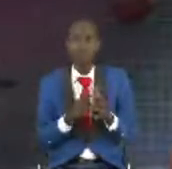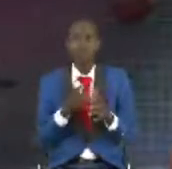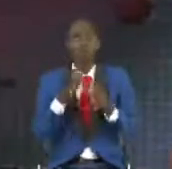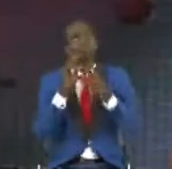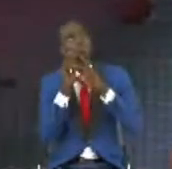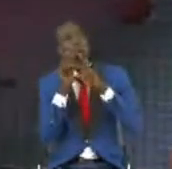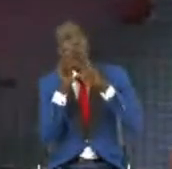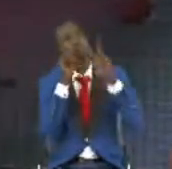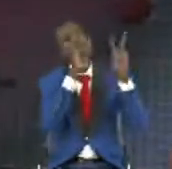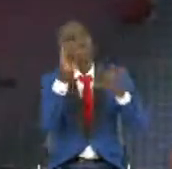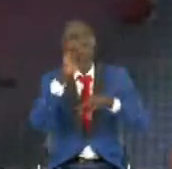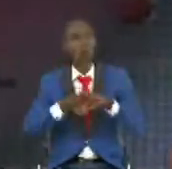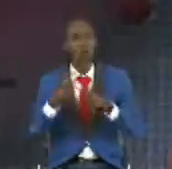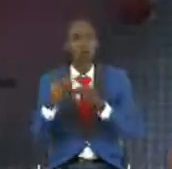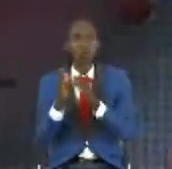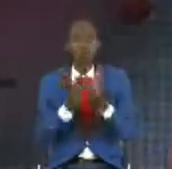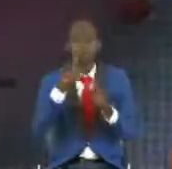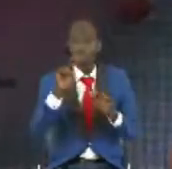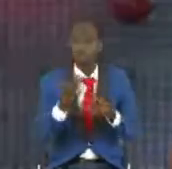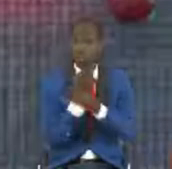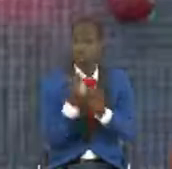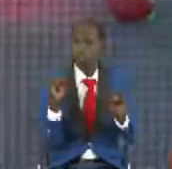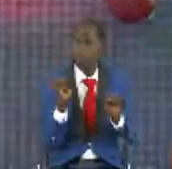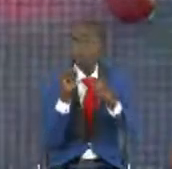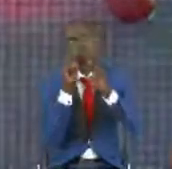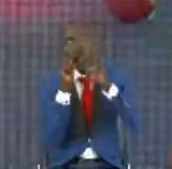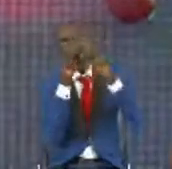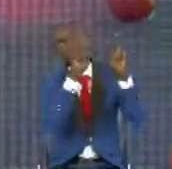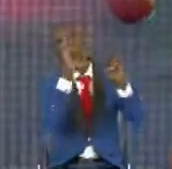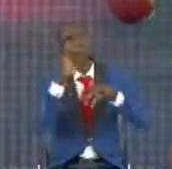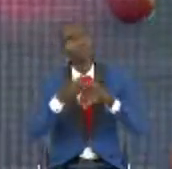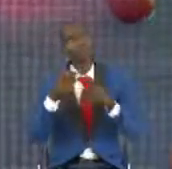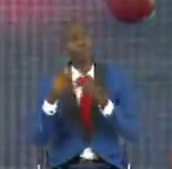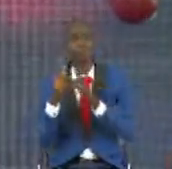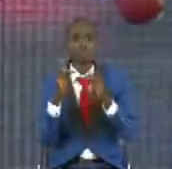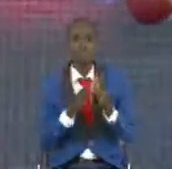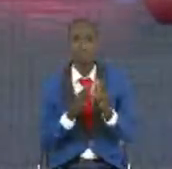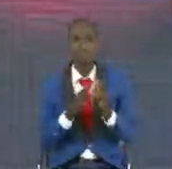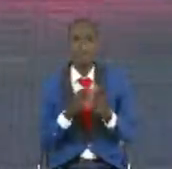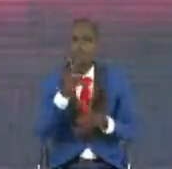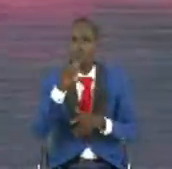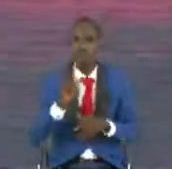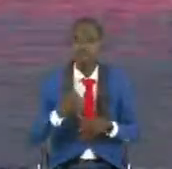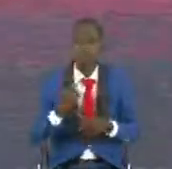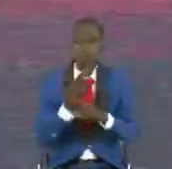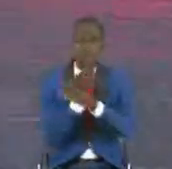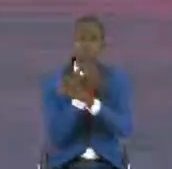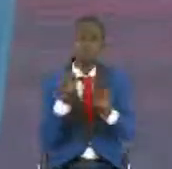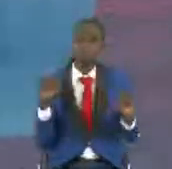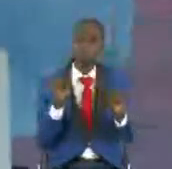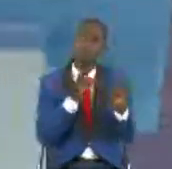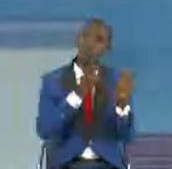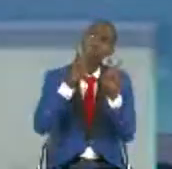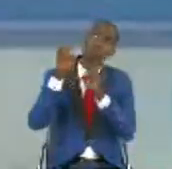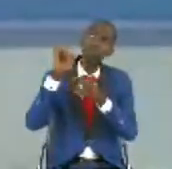Les regards sur Jésus, tu veux la guérison. Ayant les regards sur Jésus, tu veux le salut. Tu veux la rédemption.